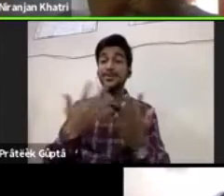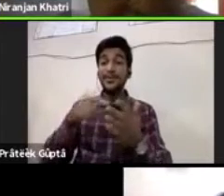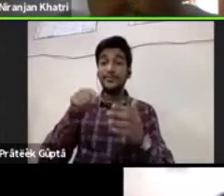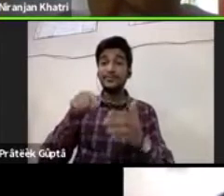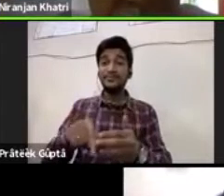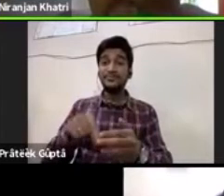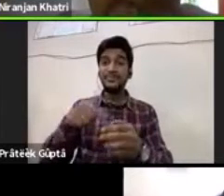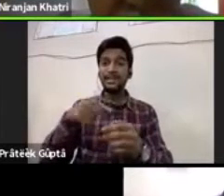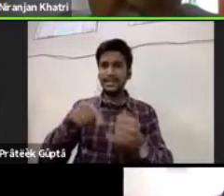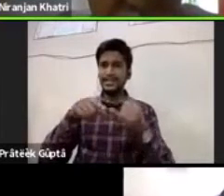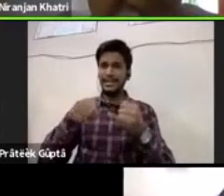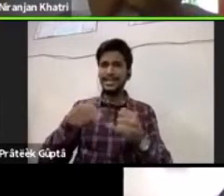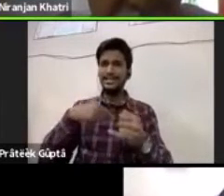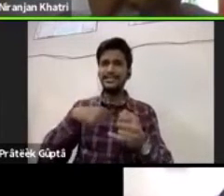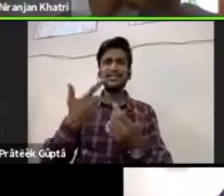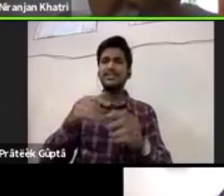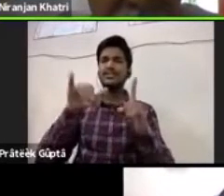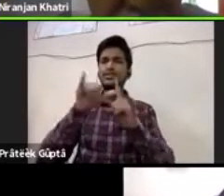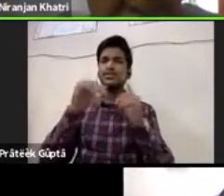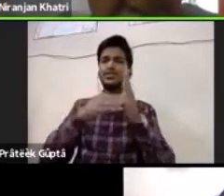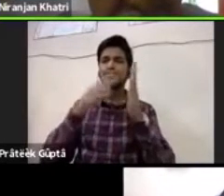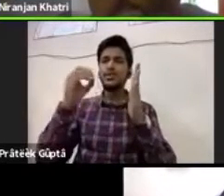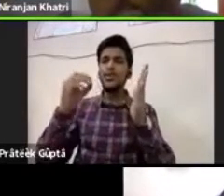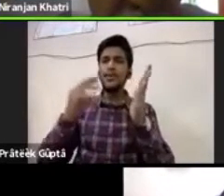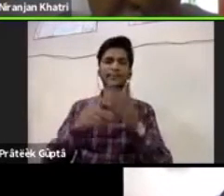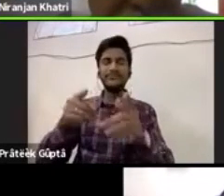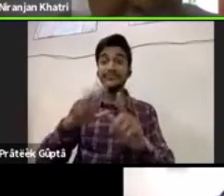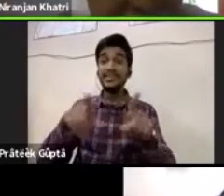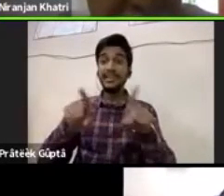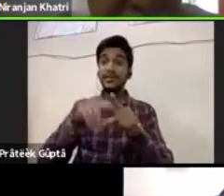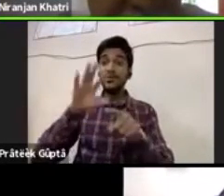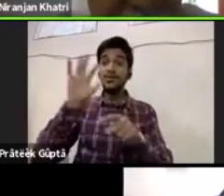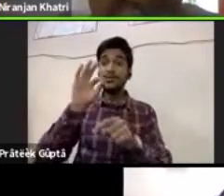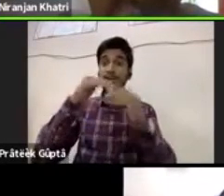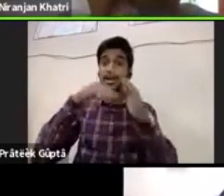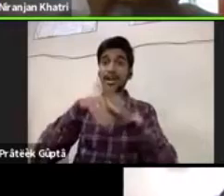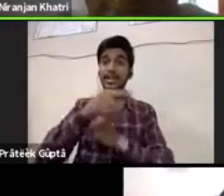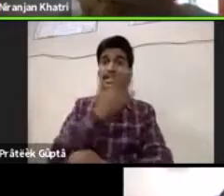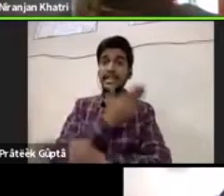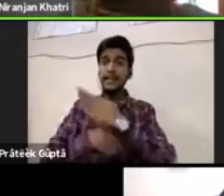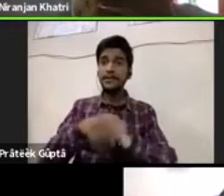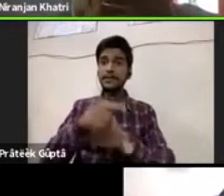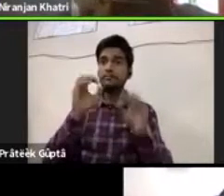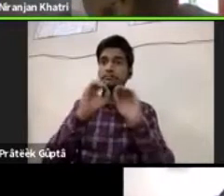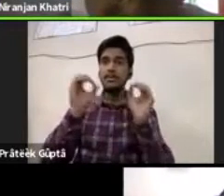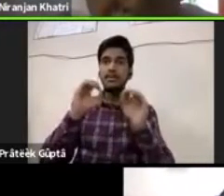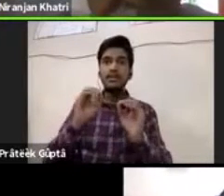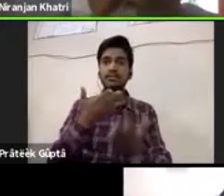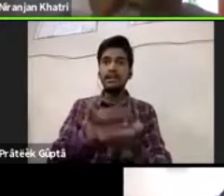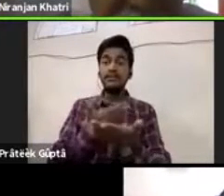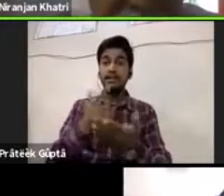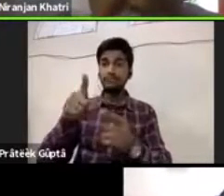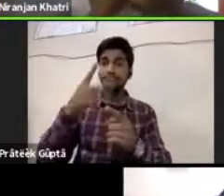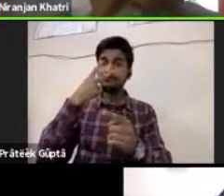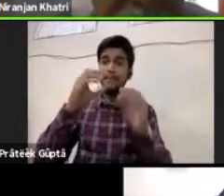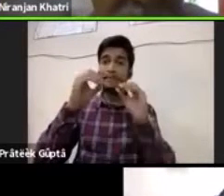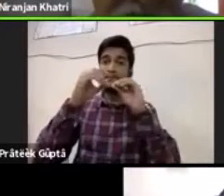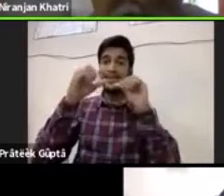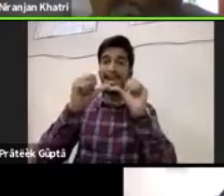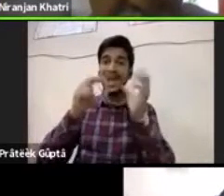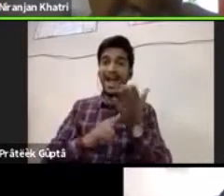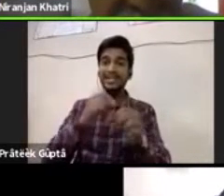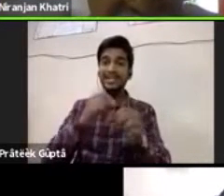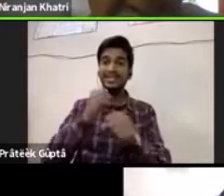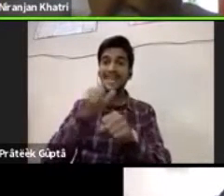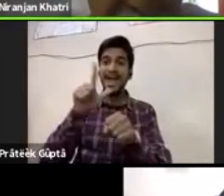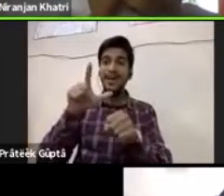है. जो स्कूल में दिव्यांग बच्चों को भी नहीं लेते हैं, पर बेंगलोर में एक स्कूल है जहाँ पर मैंने 5-6